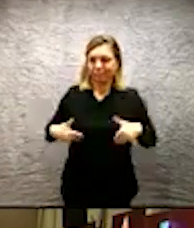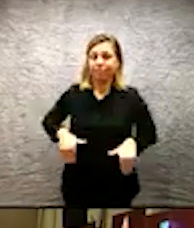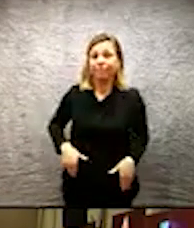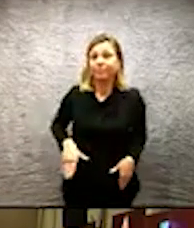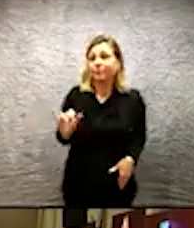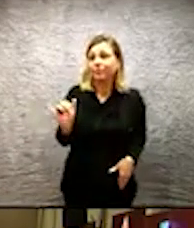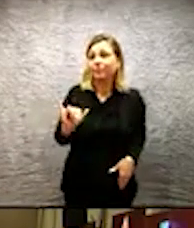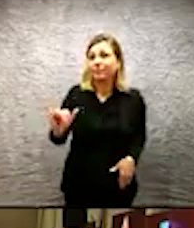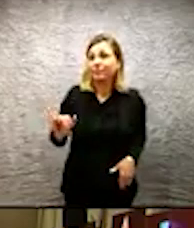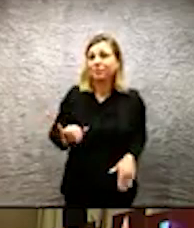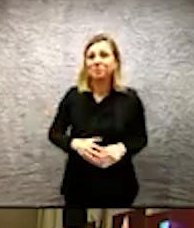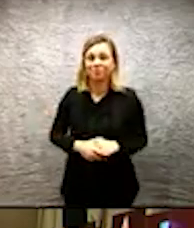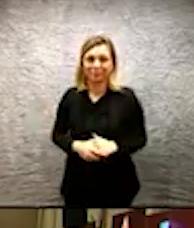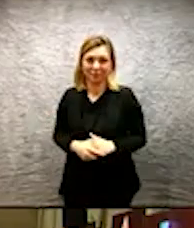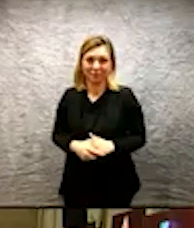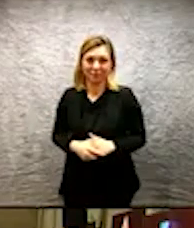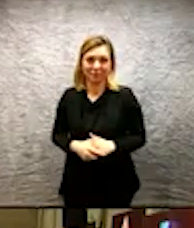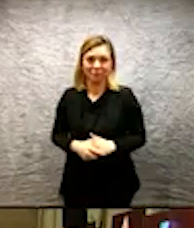s'abstient ?